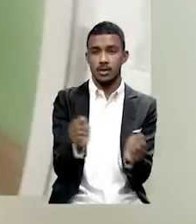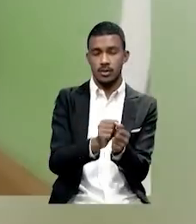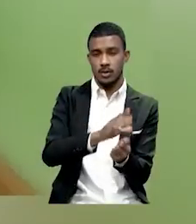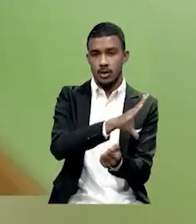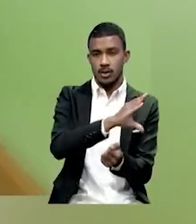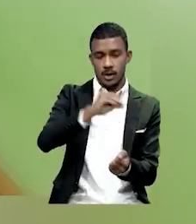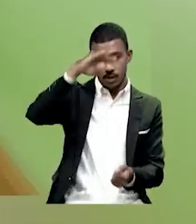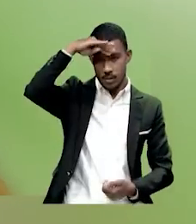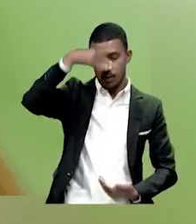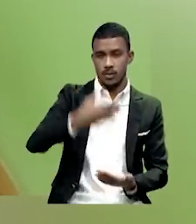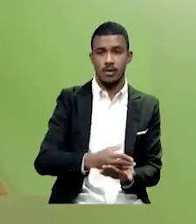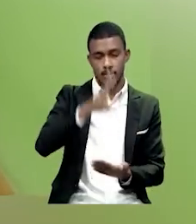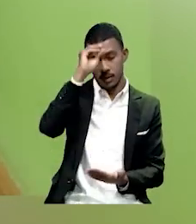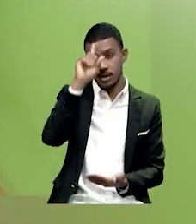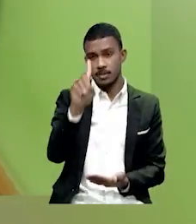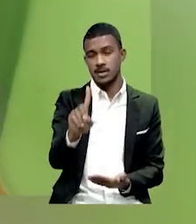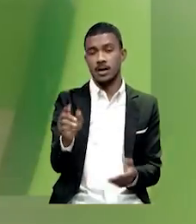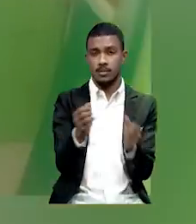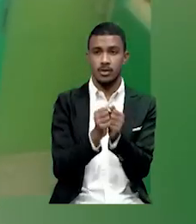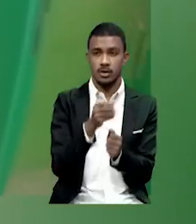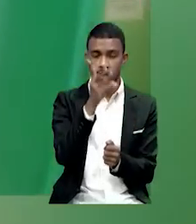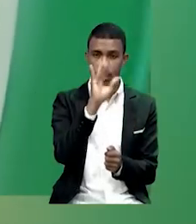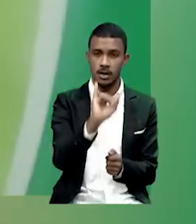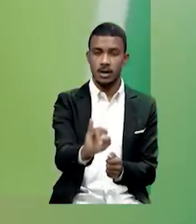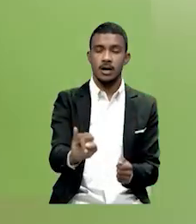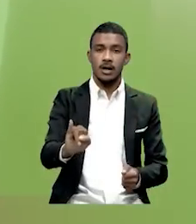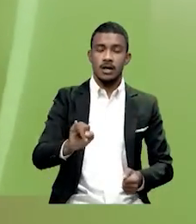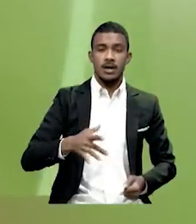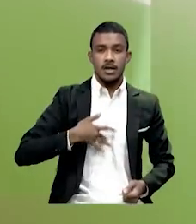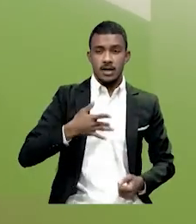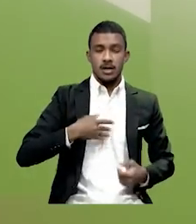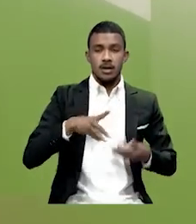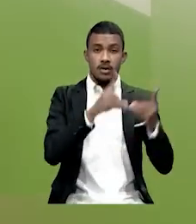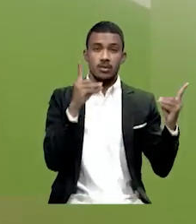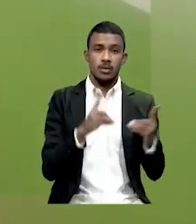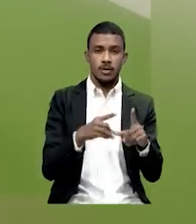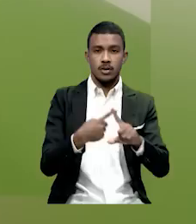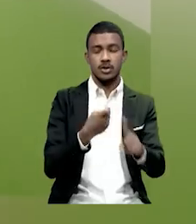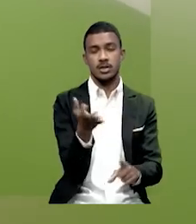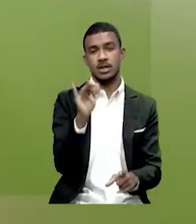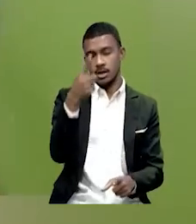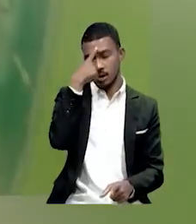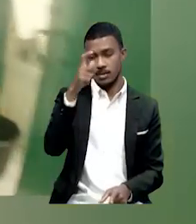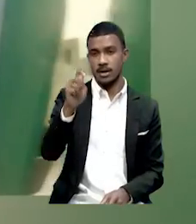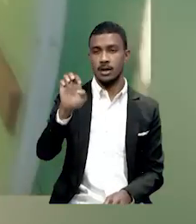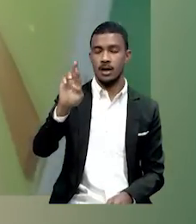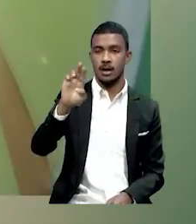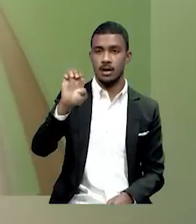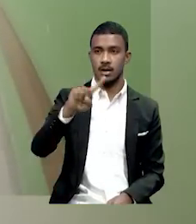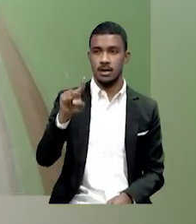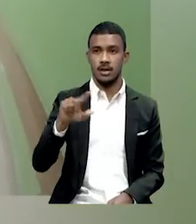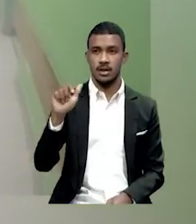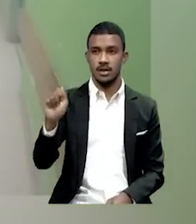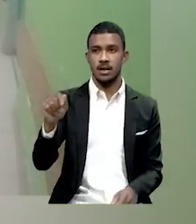mesak hamutu koni ia dili por sinti domi musicira tamba Teresa tem que cumprir horário facerá em